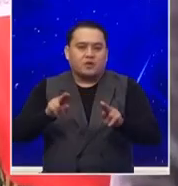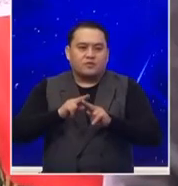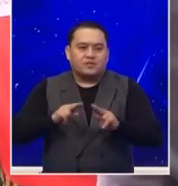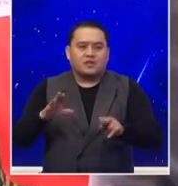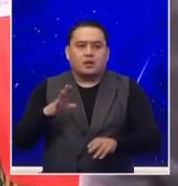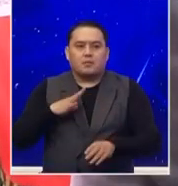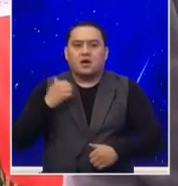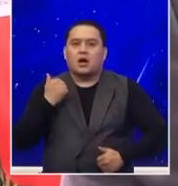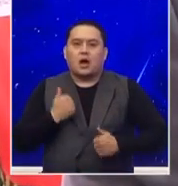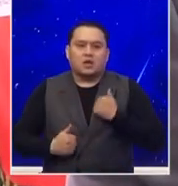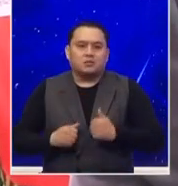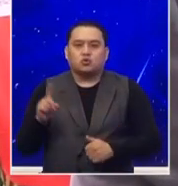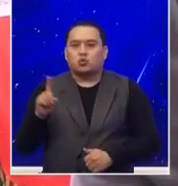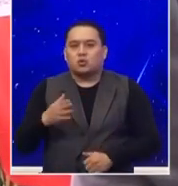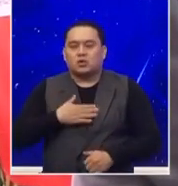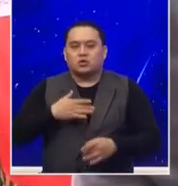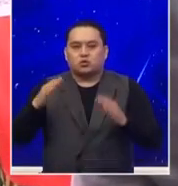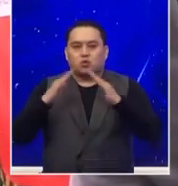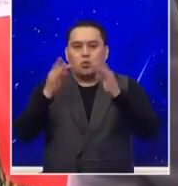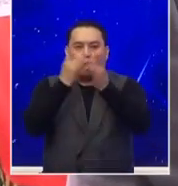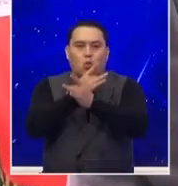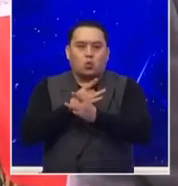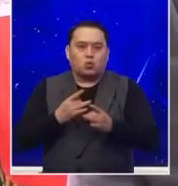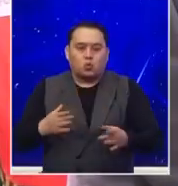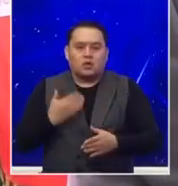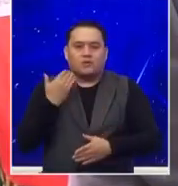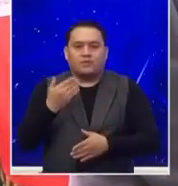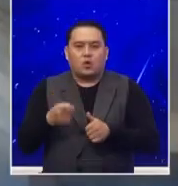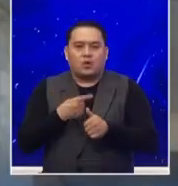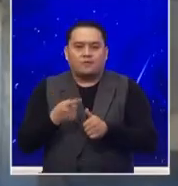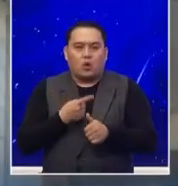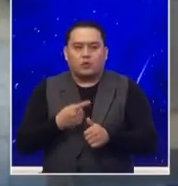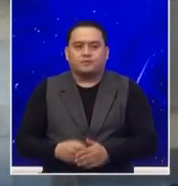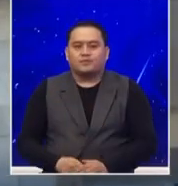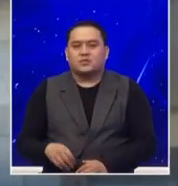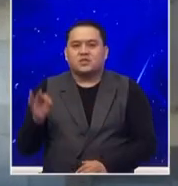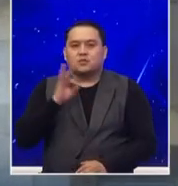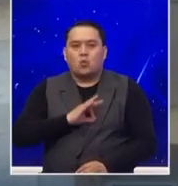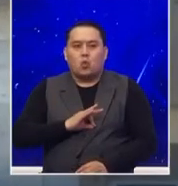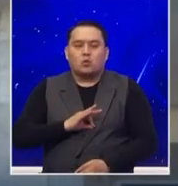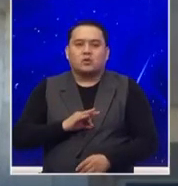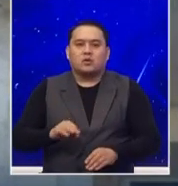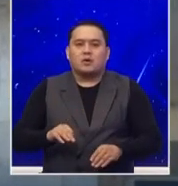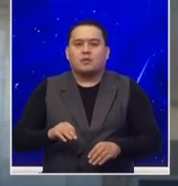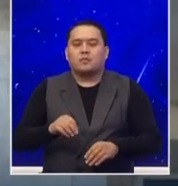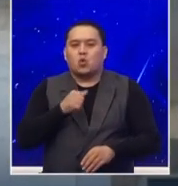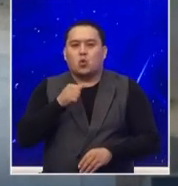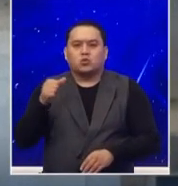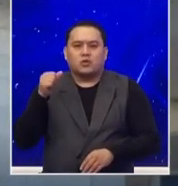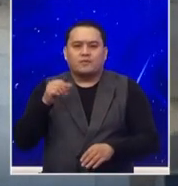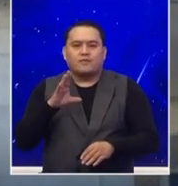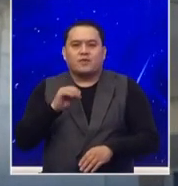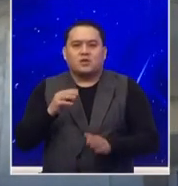Мы гордимся, что наш Дом культуры носит имя Абыкен Сарыбаева. В эксплуатацию здание было введено еще в прошлом веке,